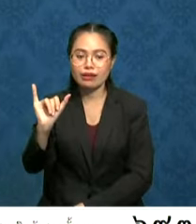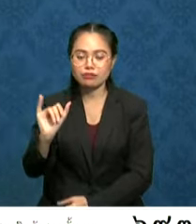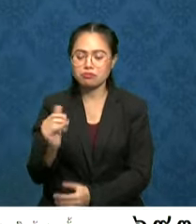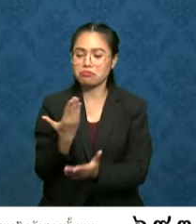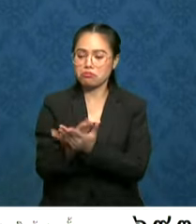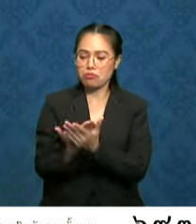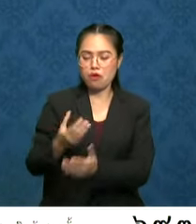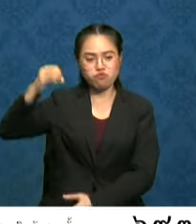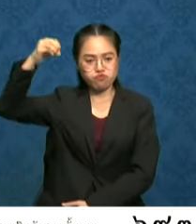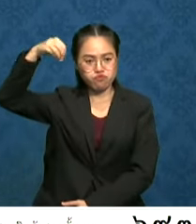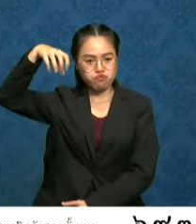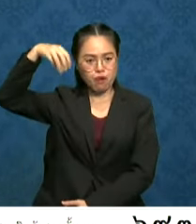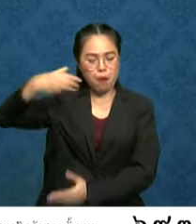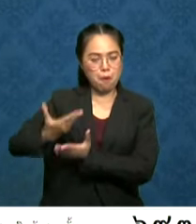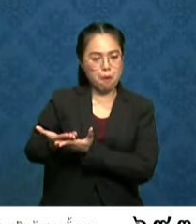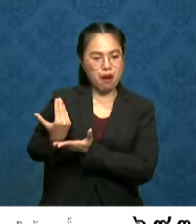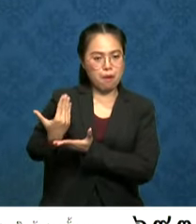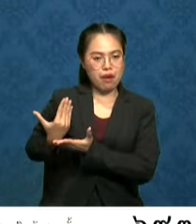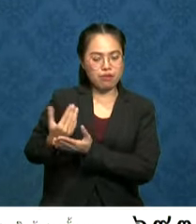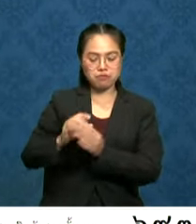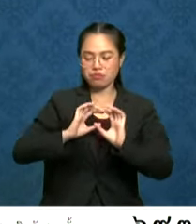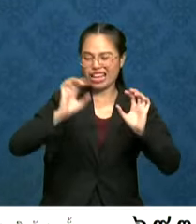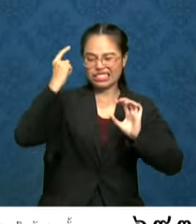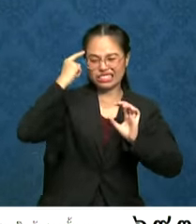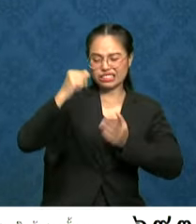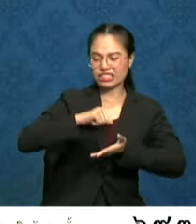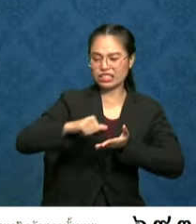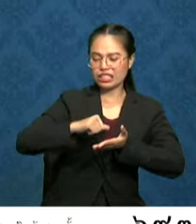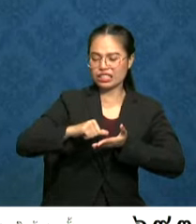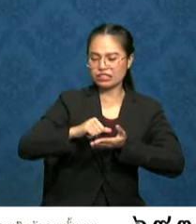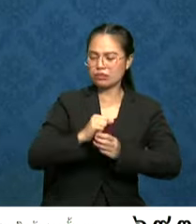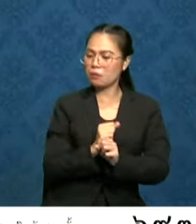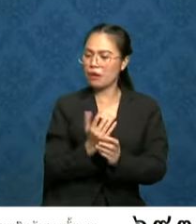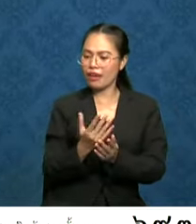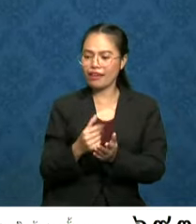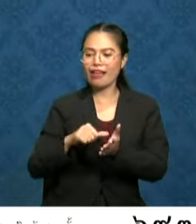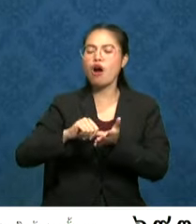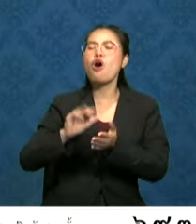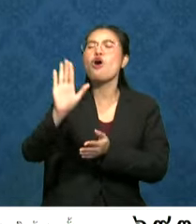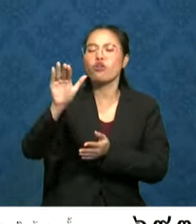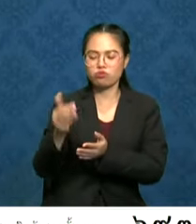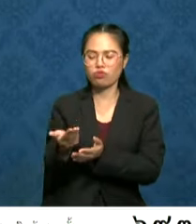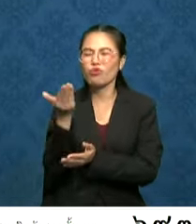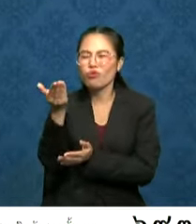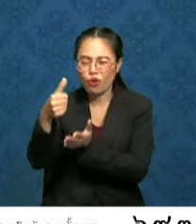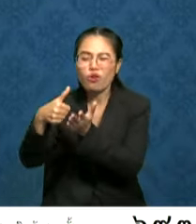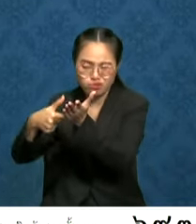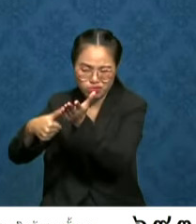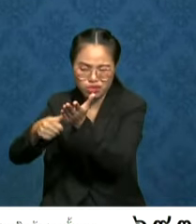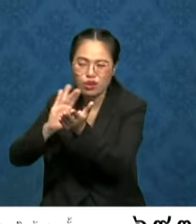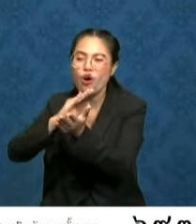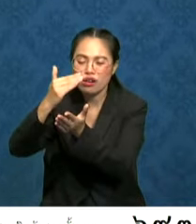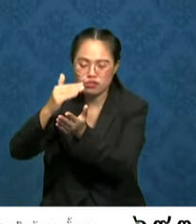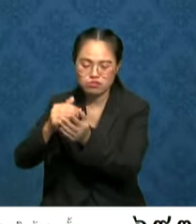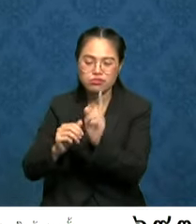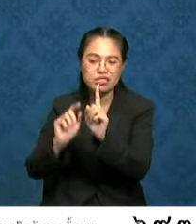แพงอยู่ครับรัฐบาลจึงแก้ไขปัญหาด้วยวิธีการไหนครับแก้ไขปัญหาปหาโดยการติดหนี้การไฟฟ้ารวม 100แสนล้าน